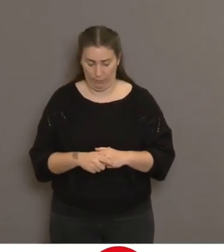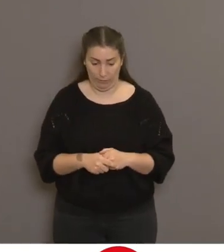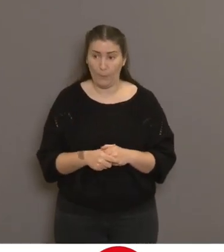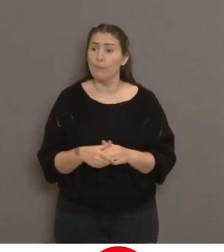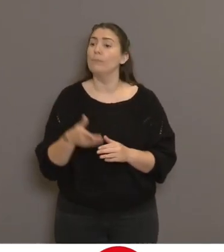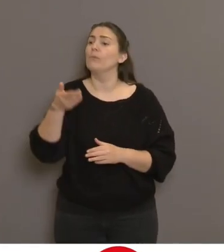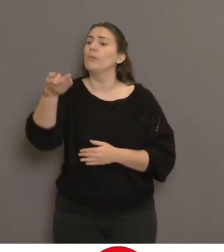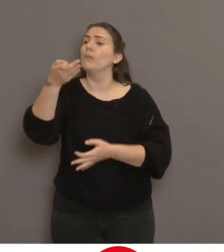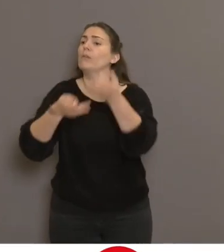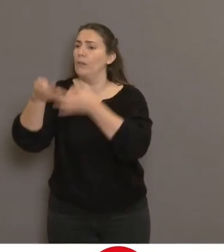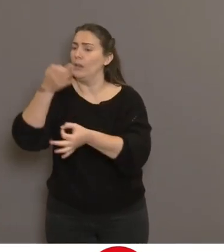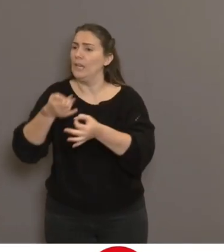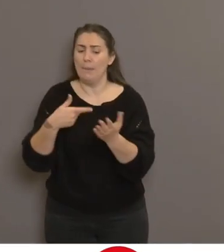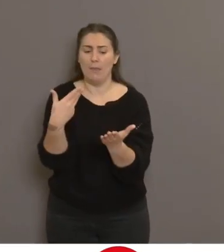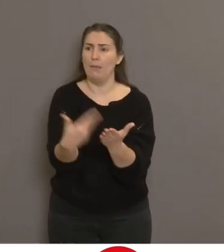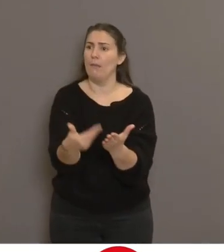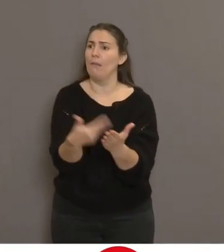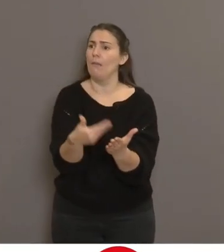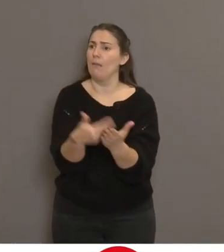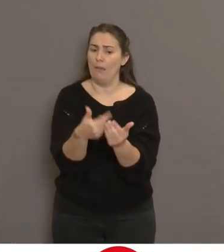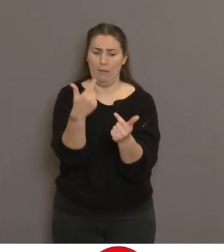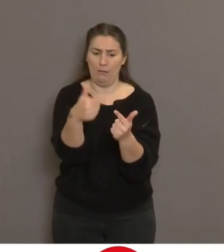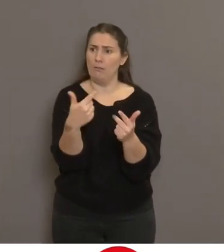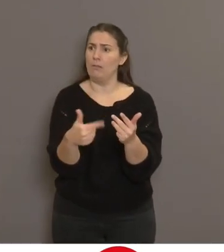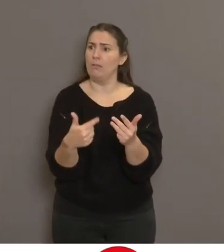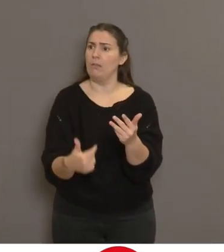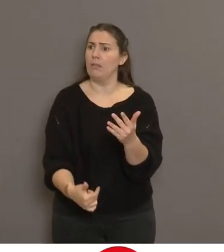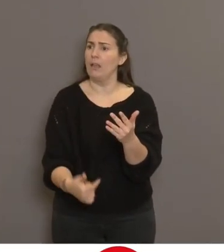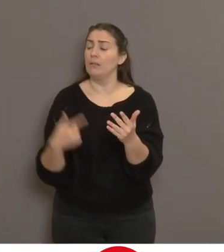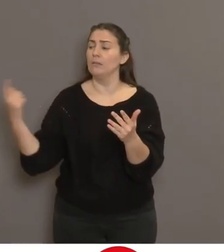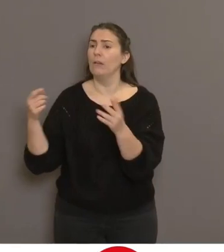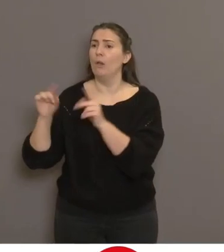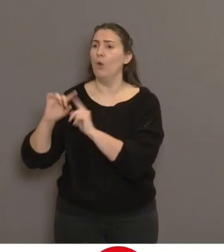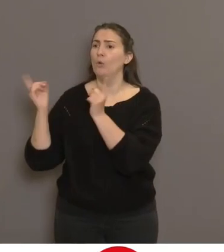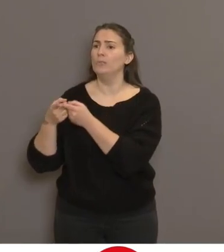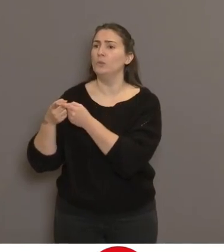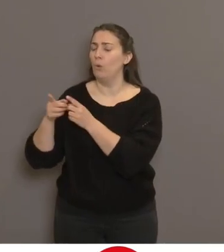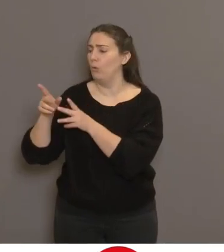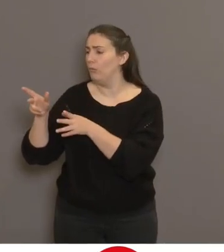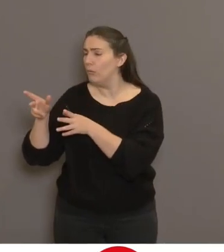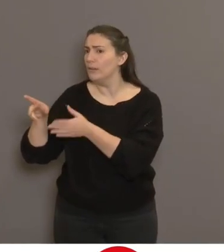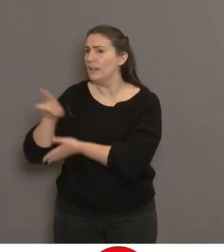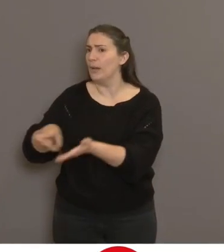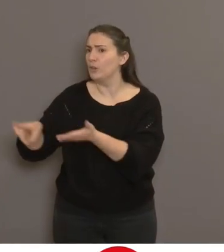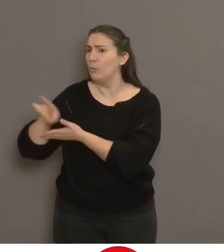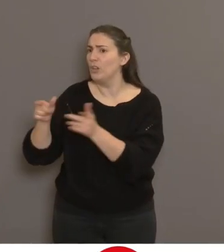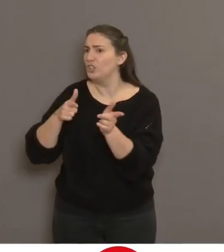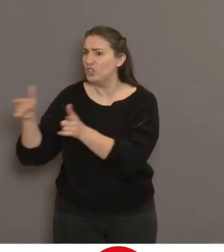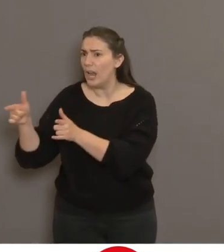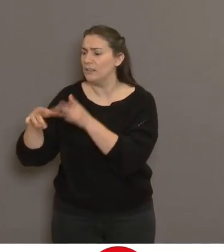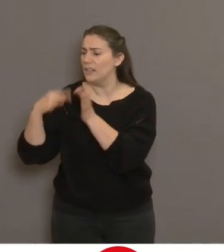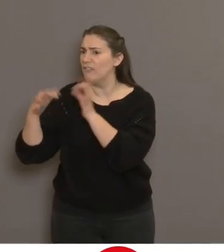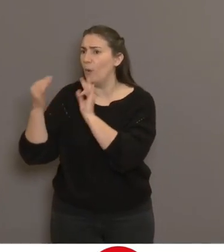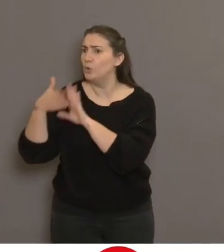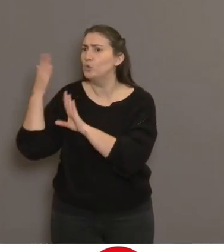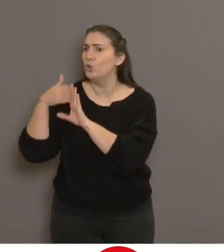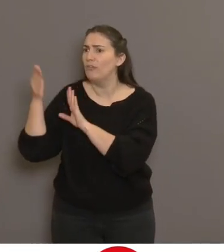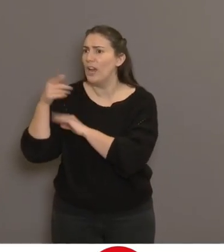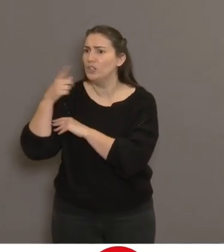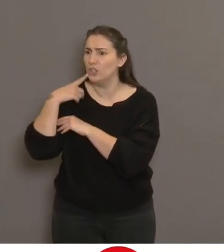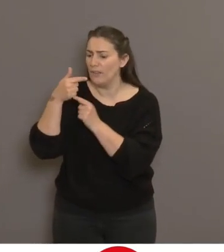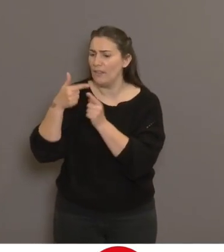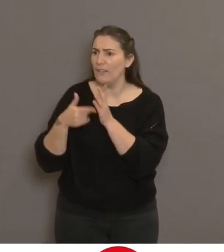vous permettent-ils de remettre en cause l'analyse de la commission départementale de la chasse et de la faune sauvage?